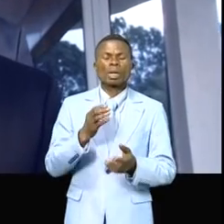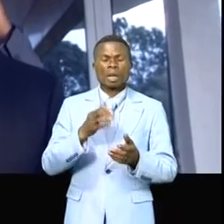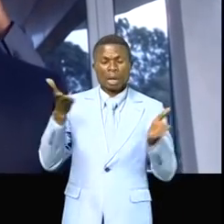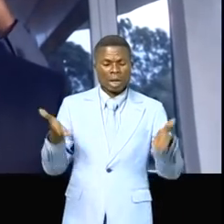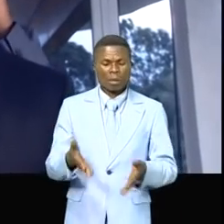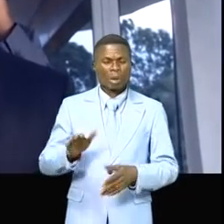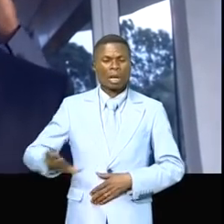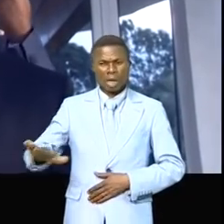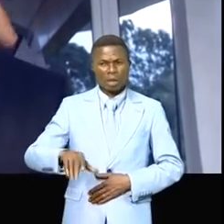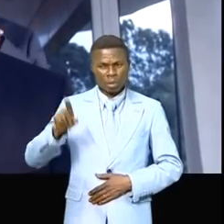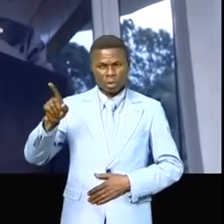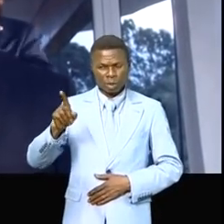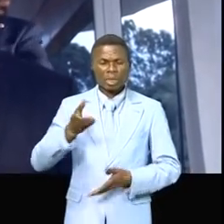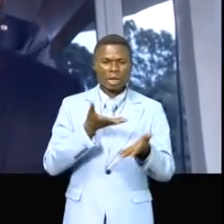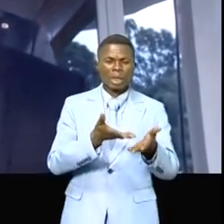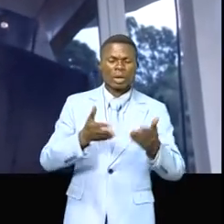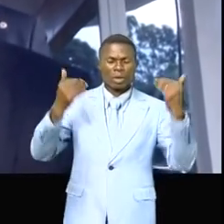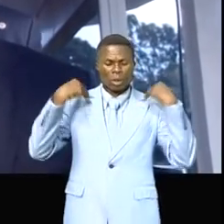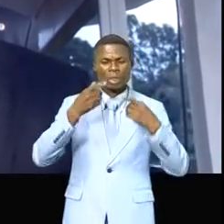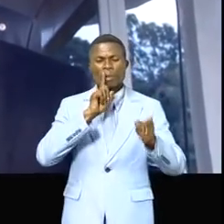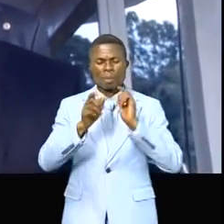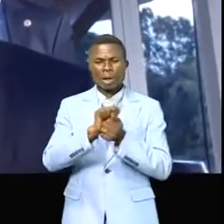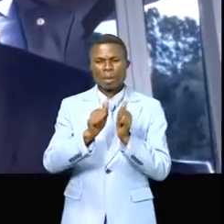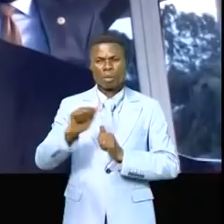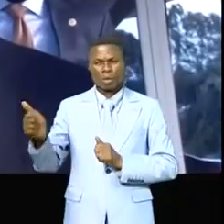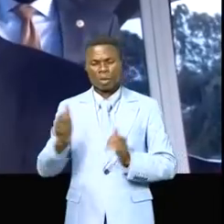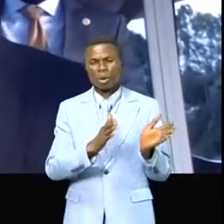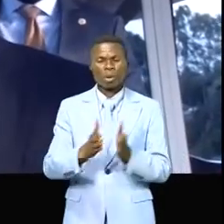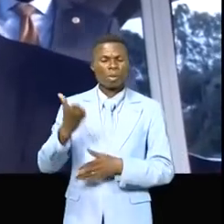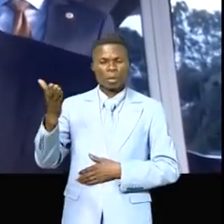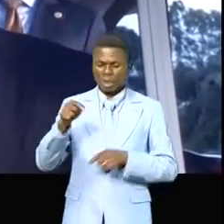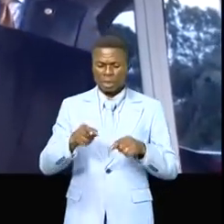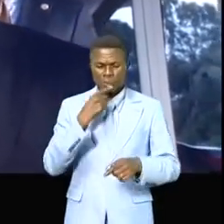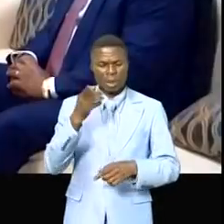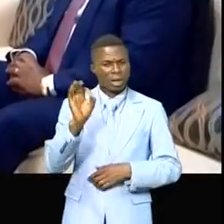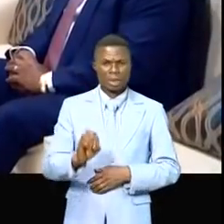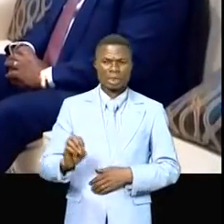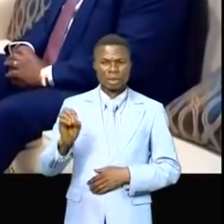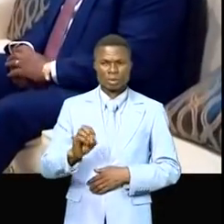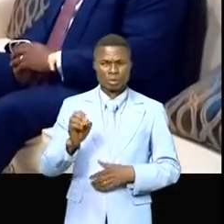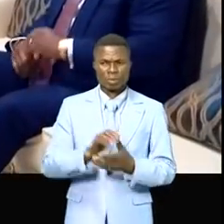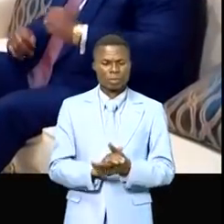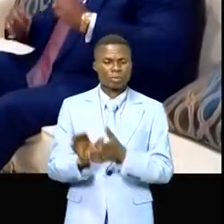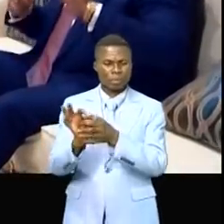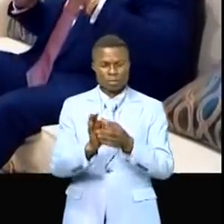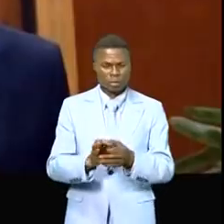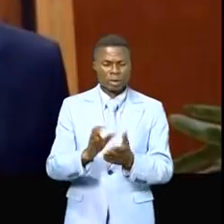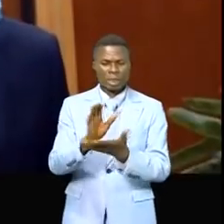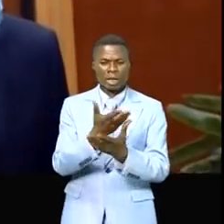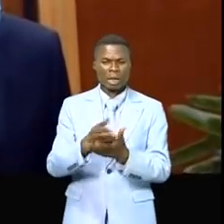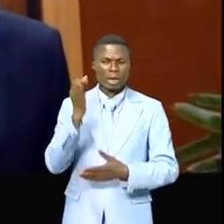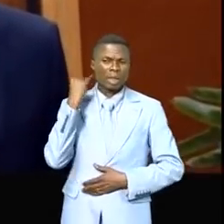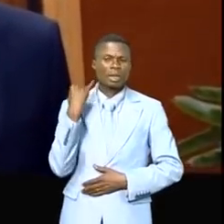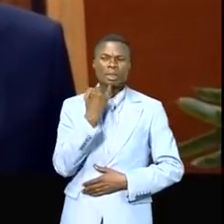va permettre au chef de parler d'autres choses que nous n'avons peut-être pas l'occasion de parler ici. Les relations entre Israël et la